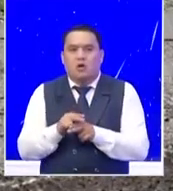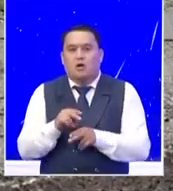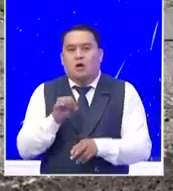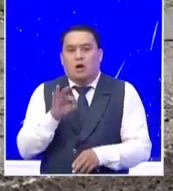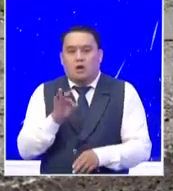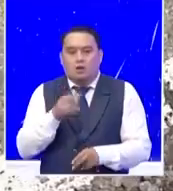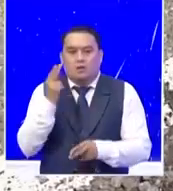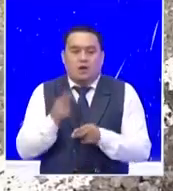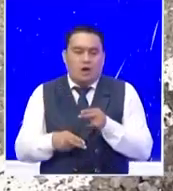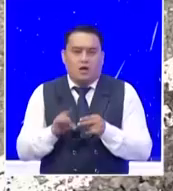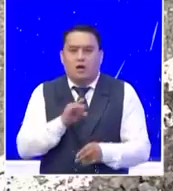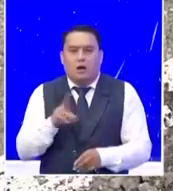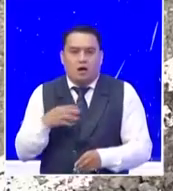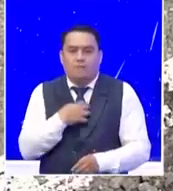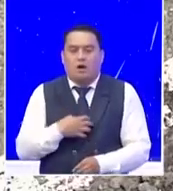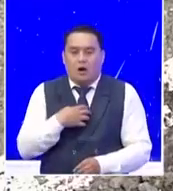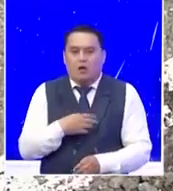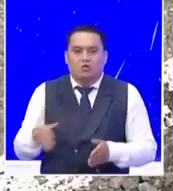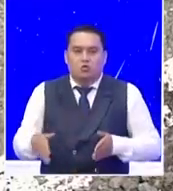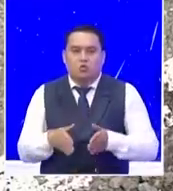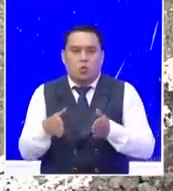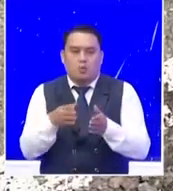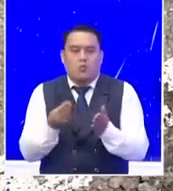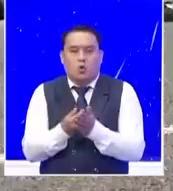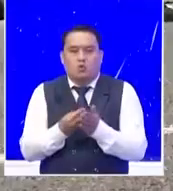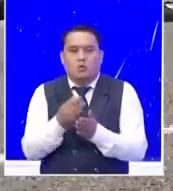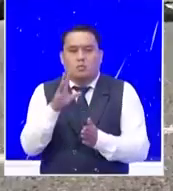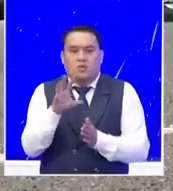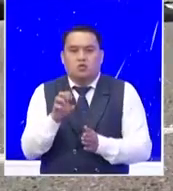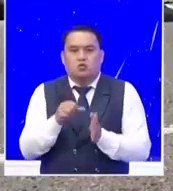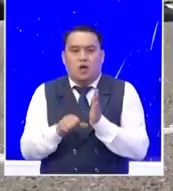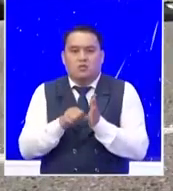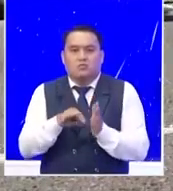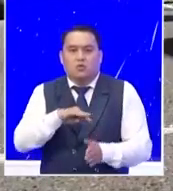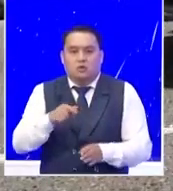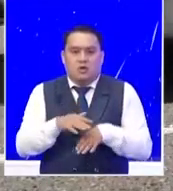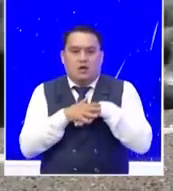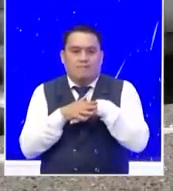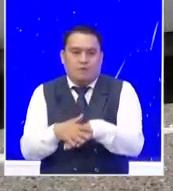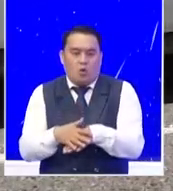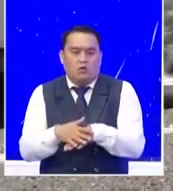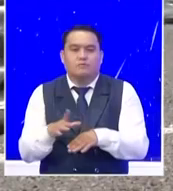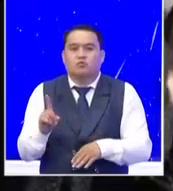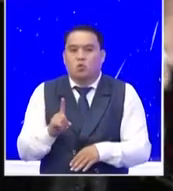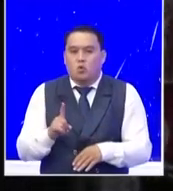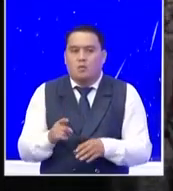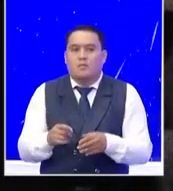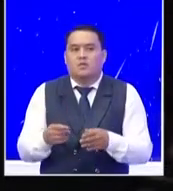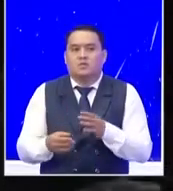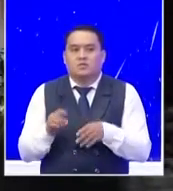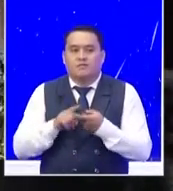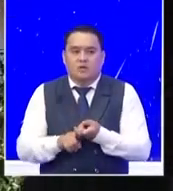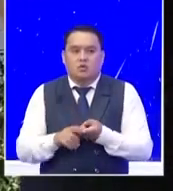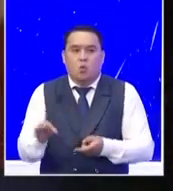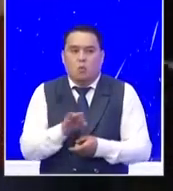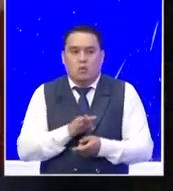айында аяқталды. Республикалық маңызы бар бұл күре жолға бюджеттен 560 миллион теңге бөлінген. Алайда анықталған ахуалдарға байланысты